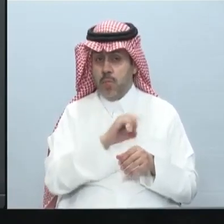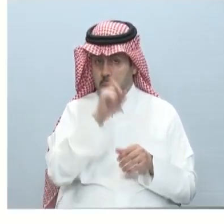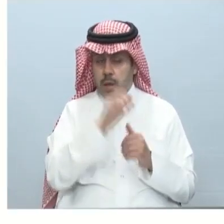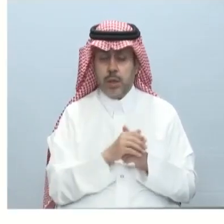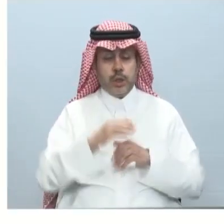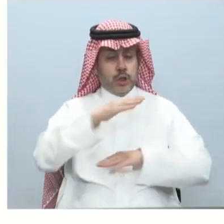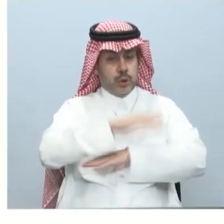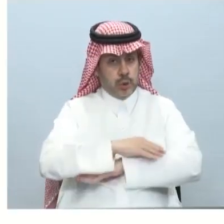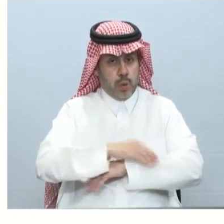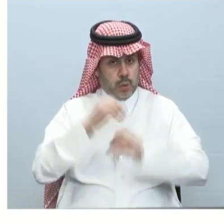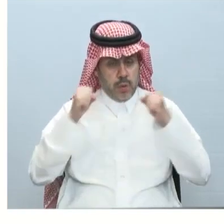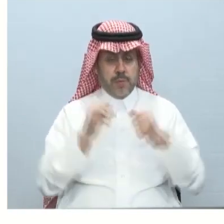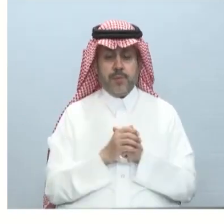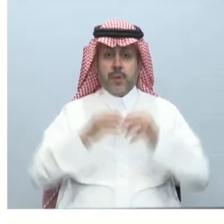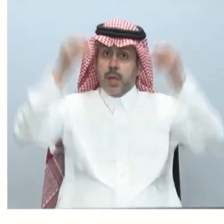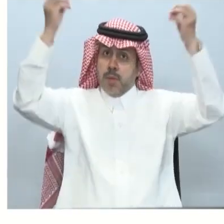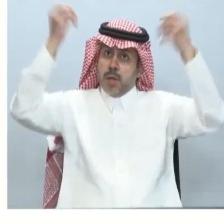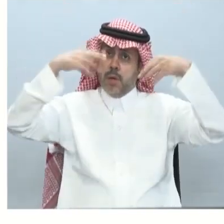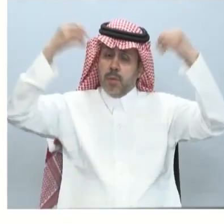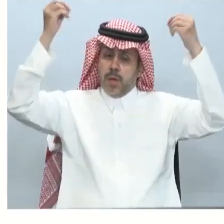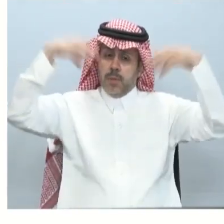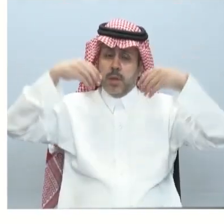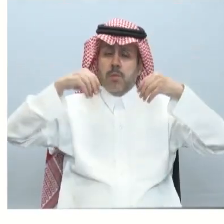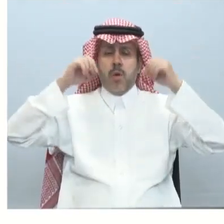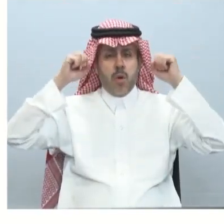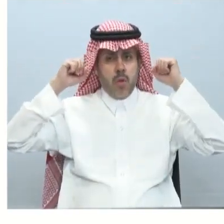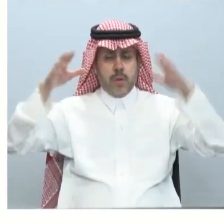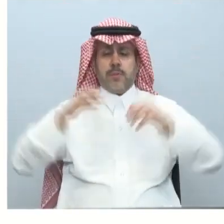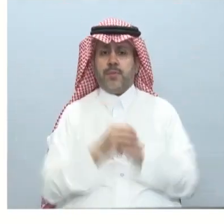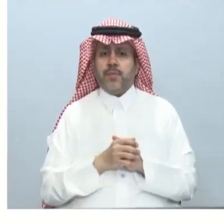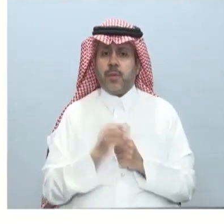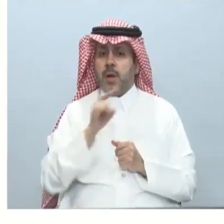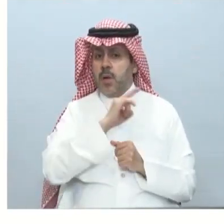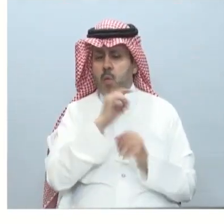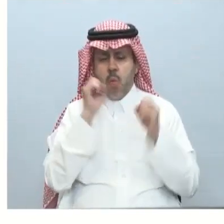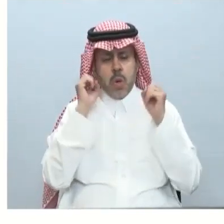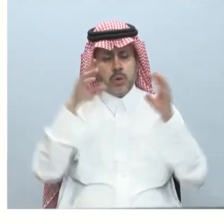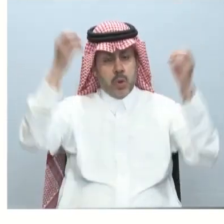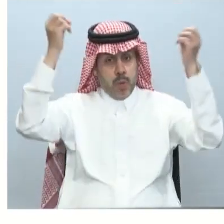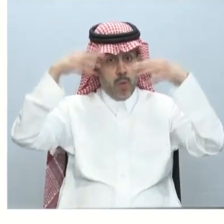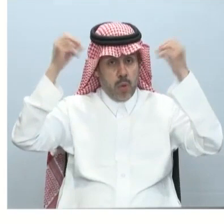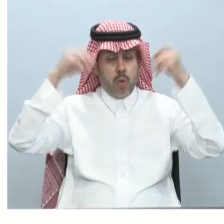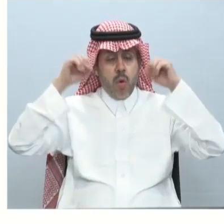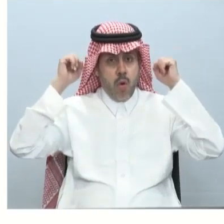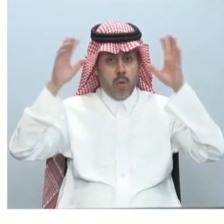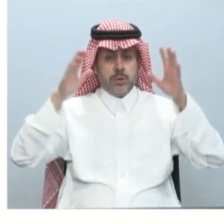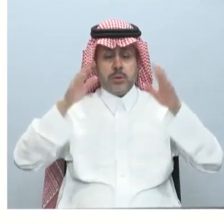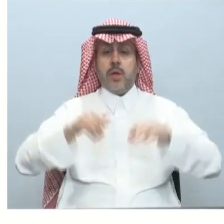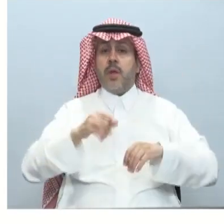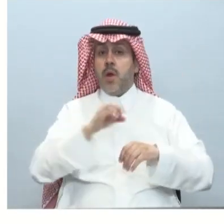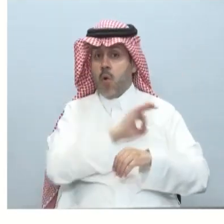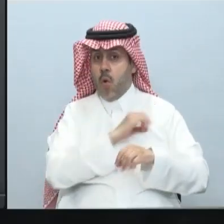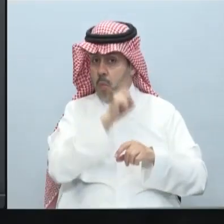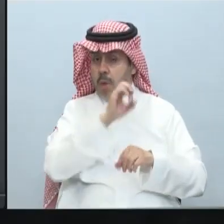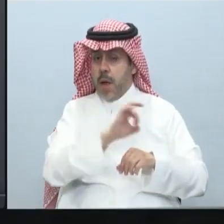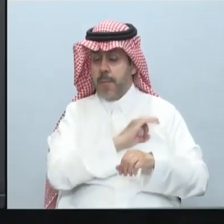وتعظيم لما انعم الله على عباده من النعم التي لا تعد ولا تحصى وان تعدوا